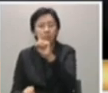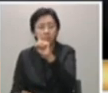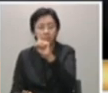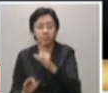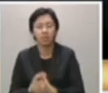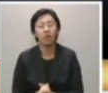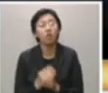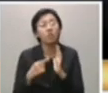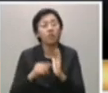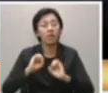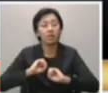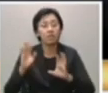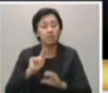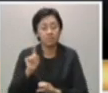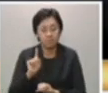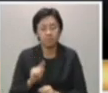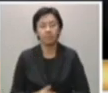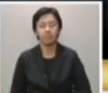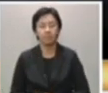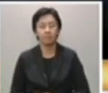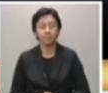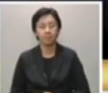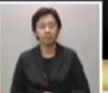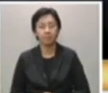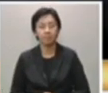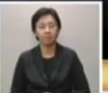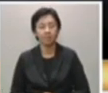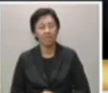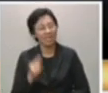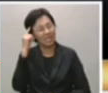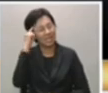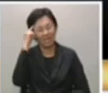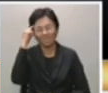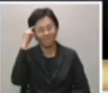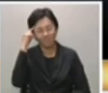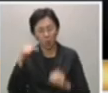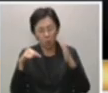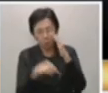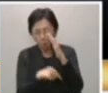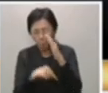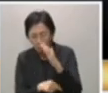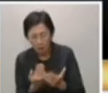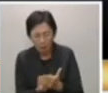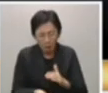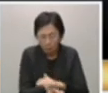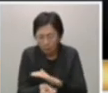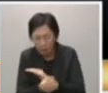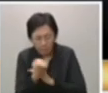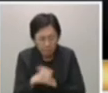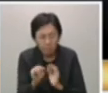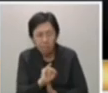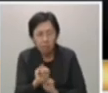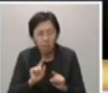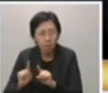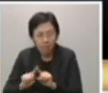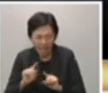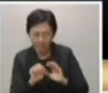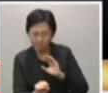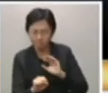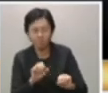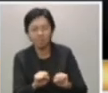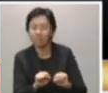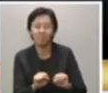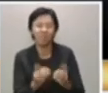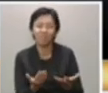พิสูจน์ได้เห็นชัดว่าความตั้งใจที่จะปราบปรามคอร์รัปชันที่ท่านนายกรัฐมนตรีได้ตั้งใจไว้ไม่